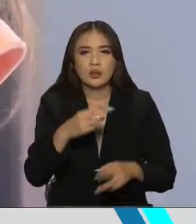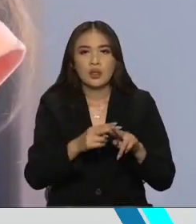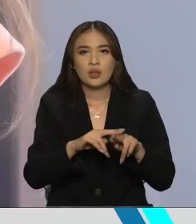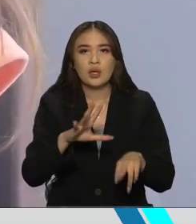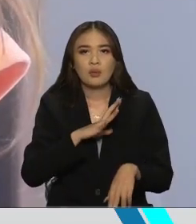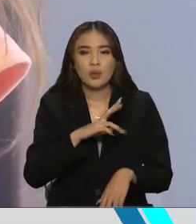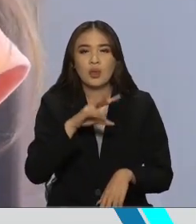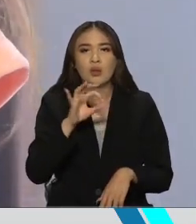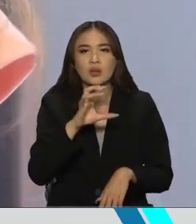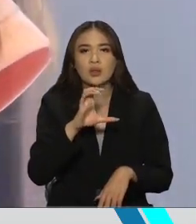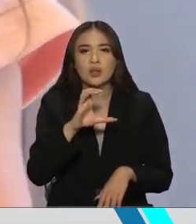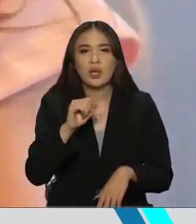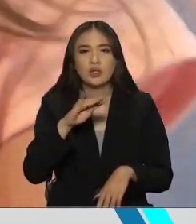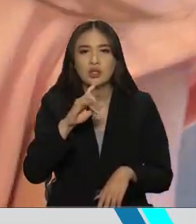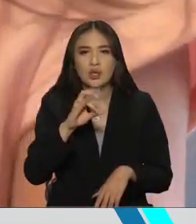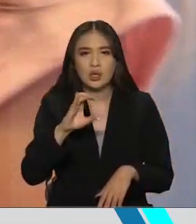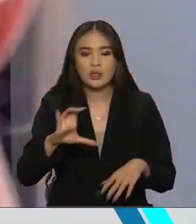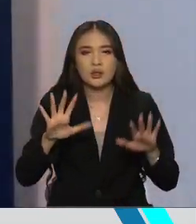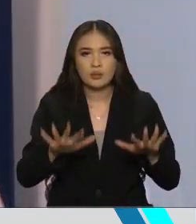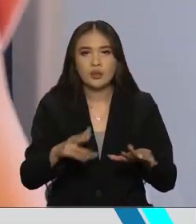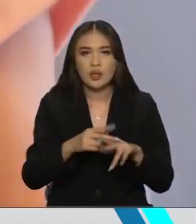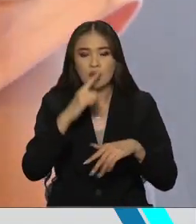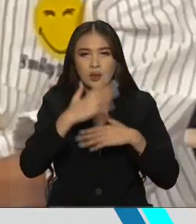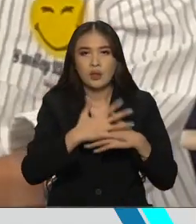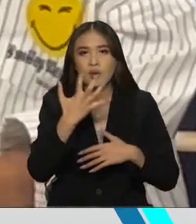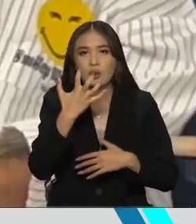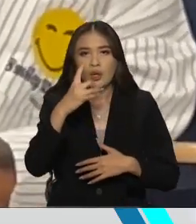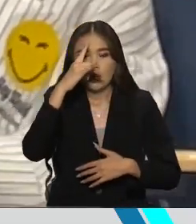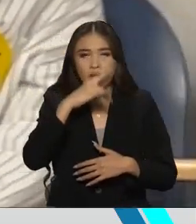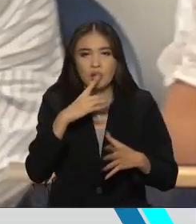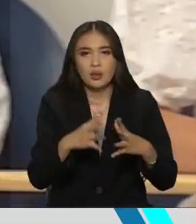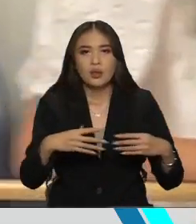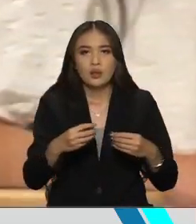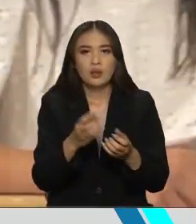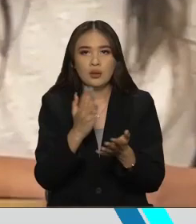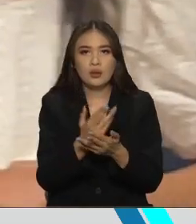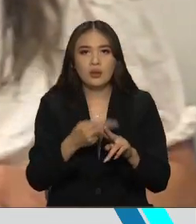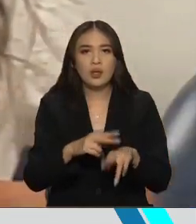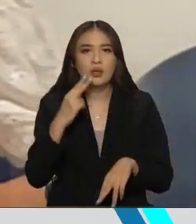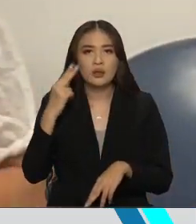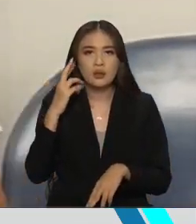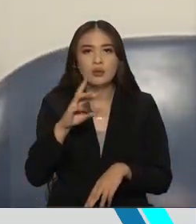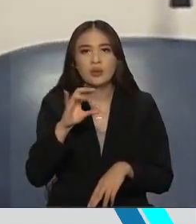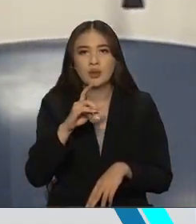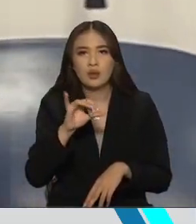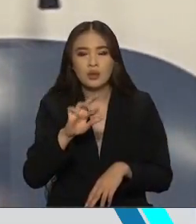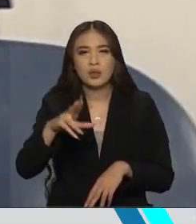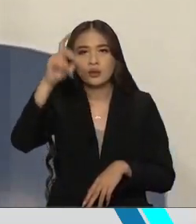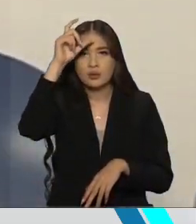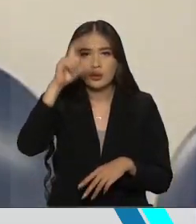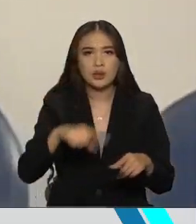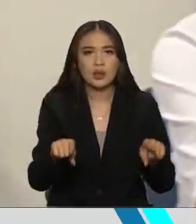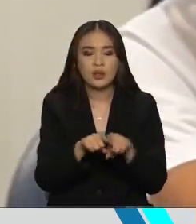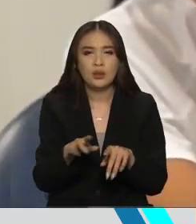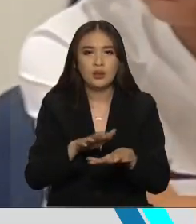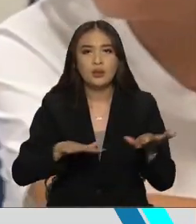пен маңайдағы қалаларда шамамен 500-ге жуық қазақ отбасы бар. Оның арасында Қытай, Моңғолия және Түркия секілді